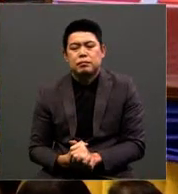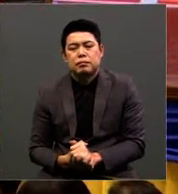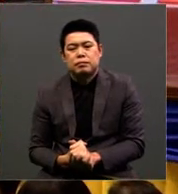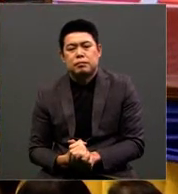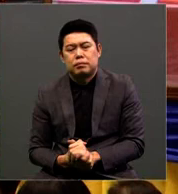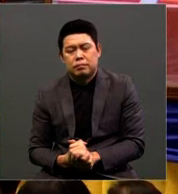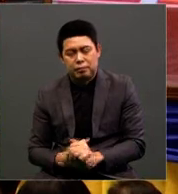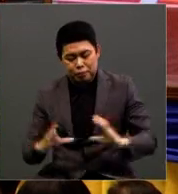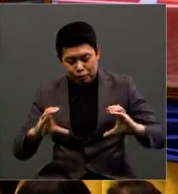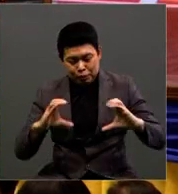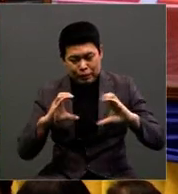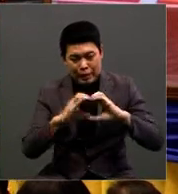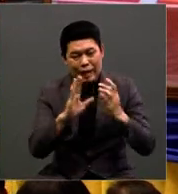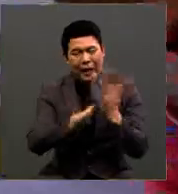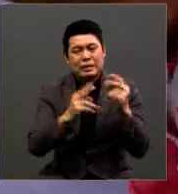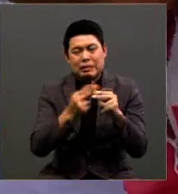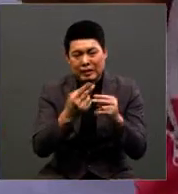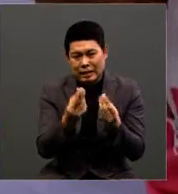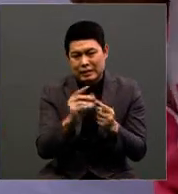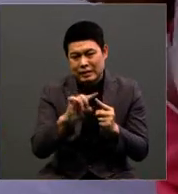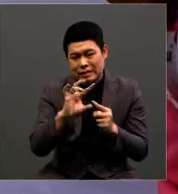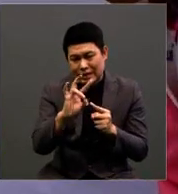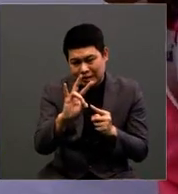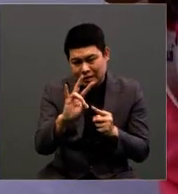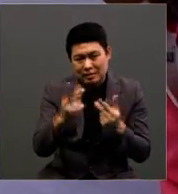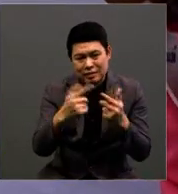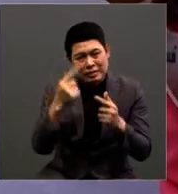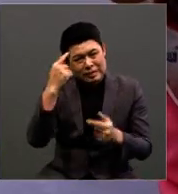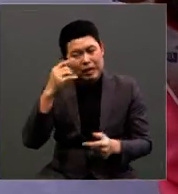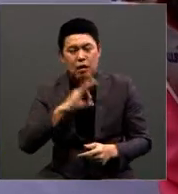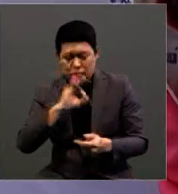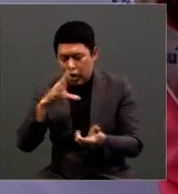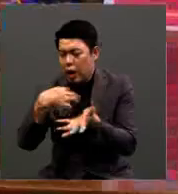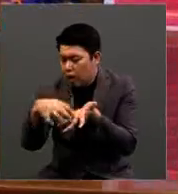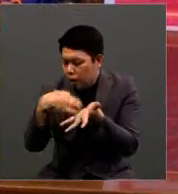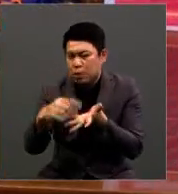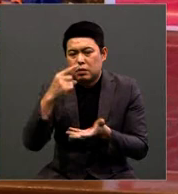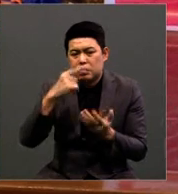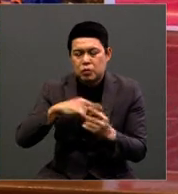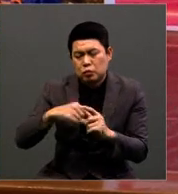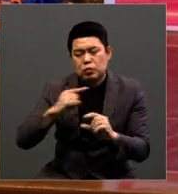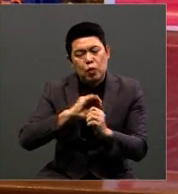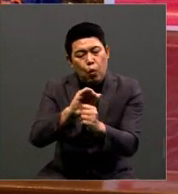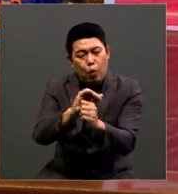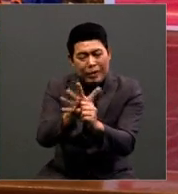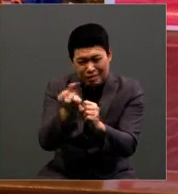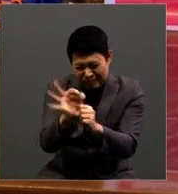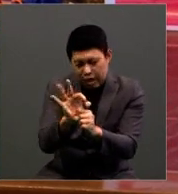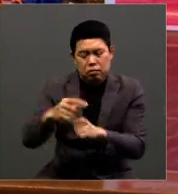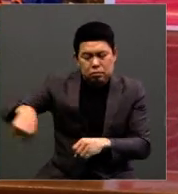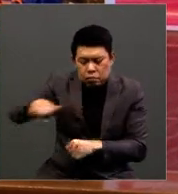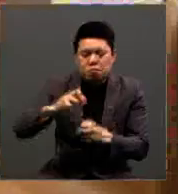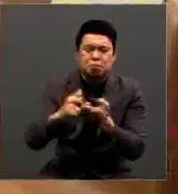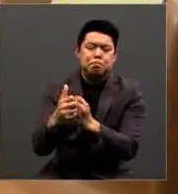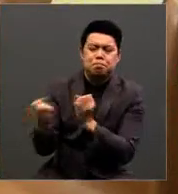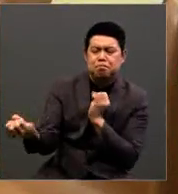ภูมิใจไทยนะครับเป็นเบอร์ 7ก็คือนางสาวอัญชญาเชื้อชาตินะครับบอกว่าสถานการณ์โควิด 19ทำให้ประชาชนในพื้นที่ได้